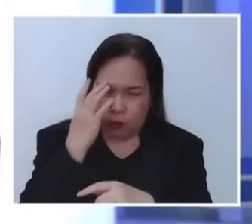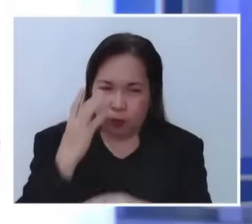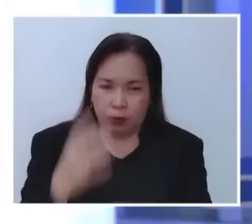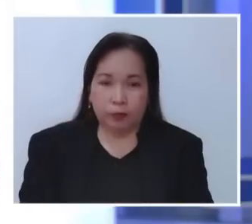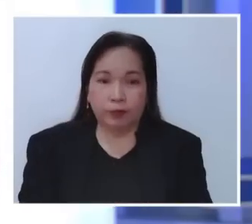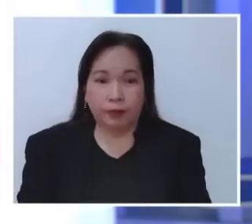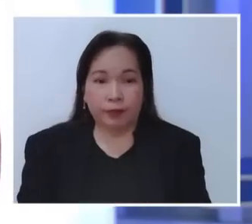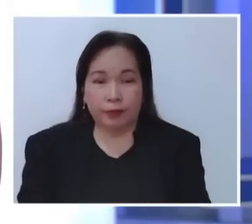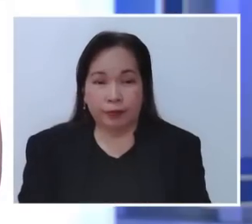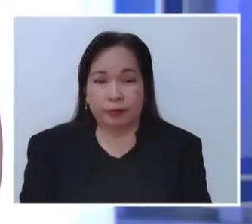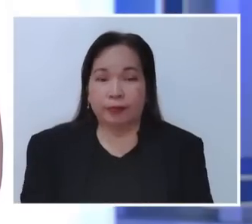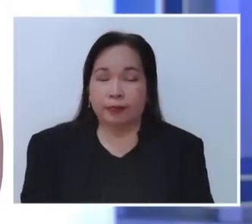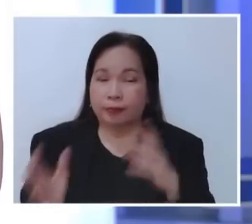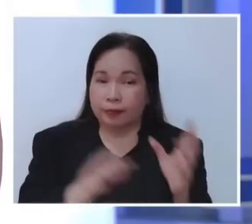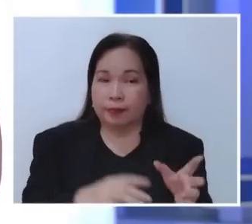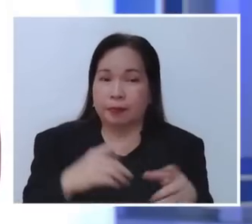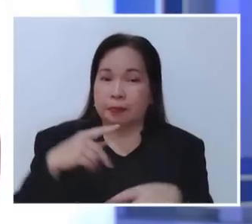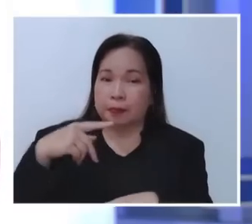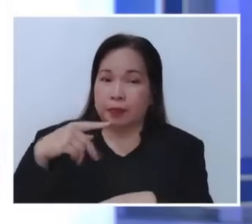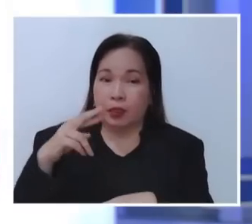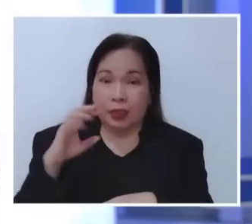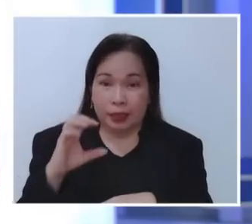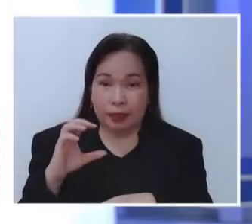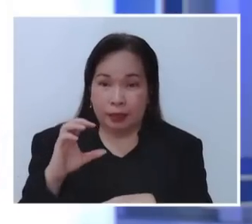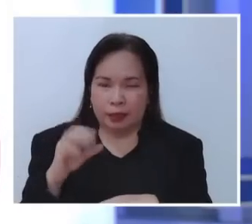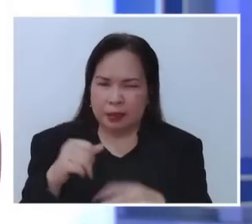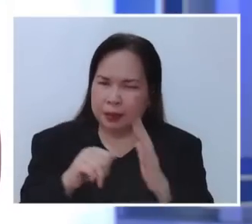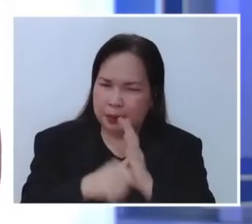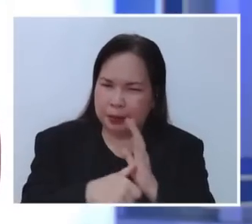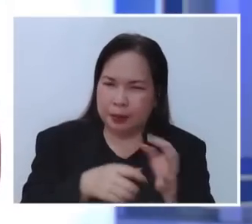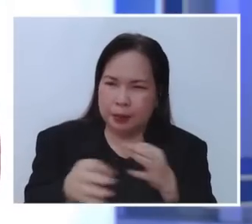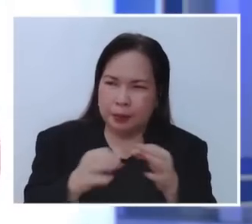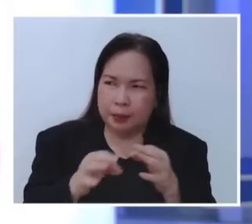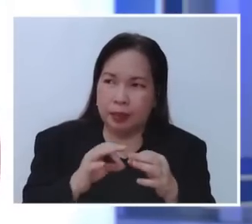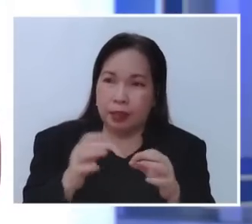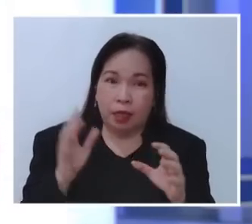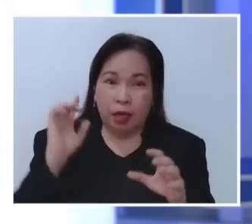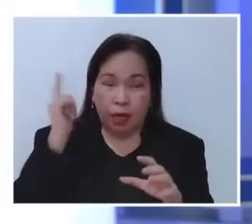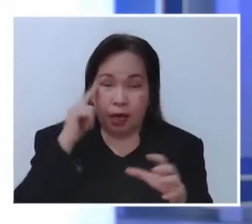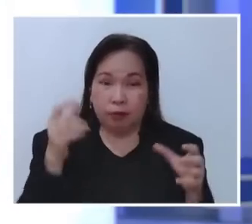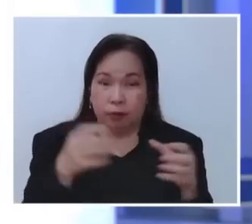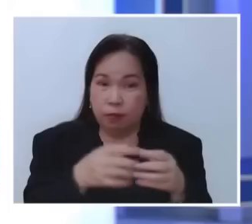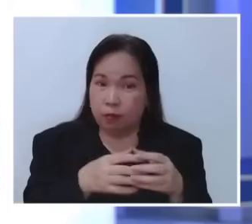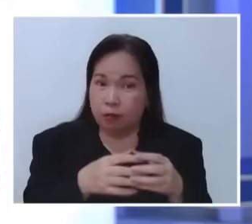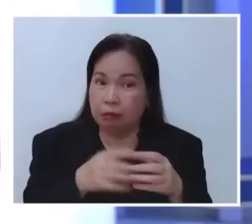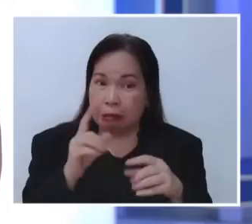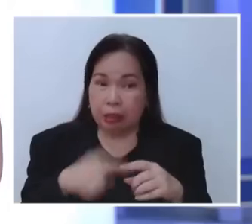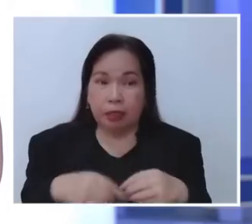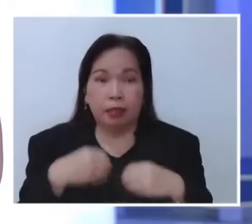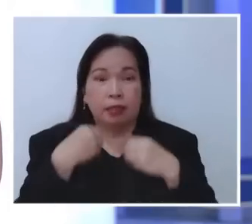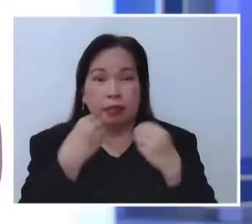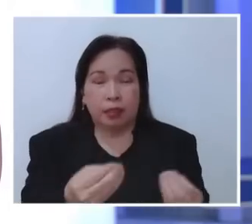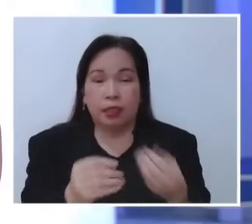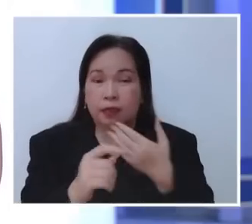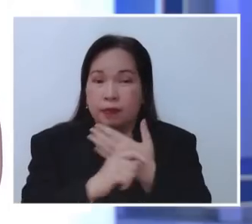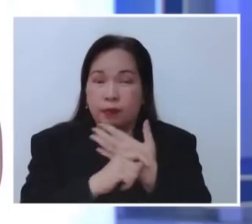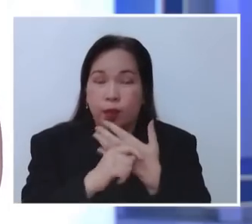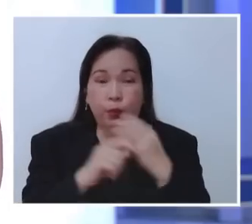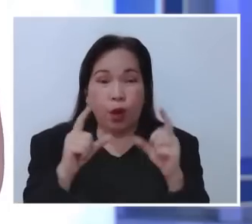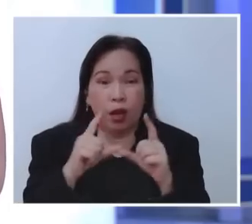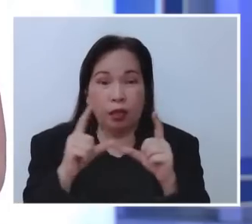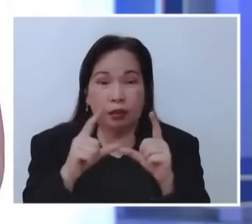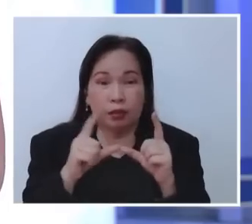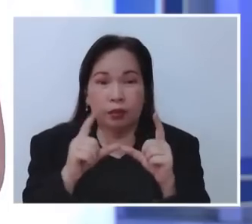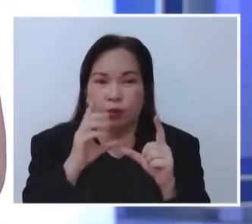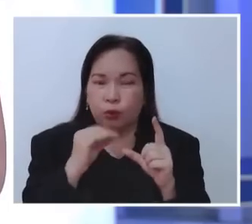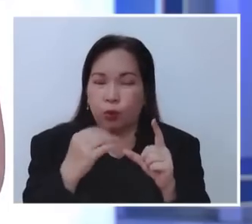Iginiit ng Professional Regulation Commission o PRC na walang ahensya ng gobyerno na maaaring mag-issue ng pansamantalang lisensya sa mga hindi